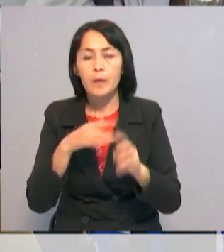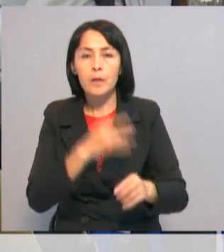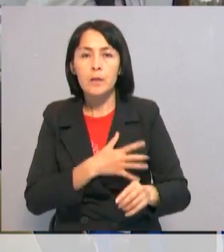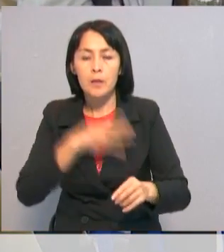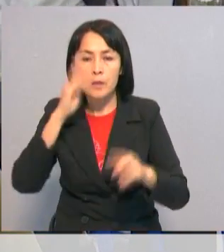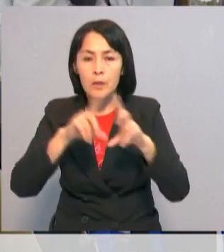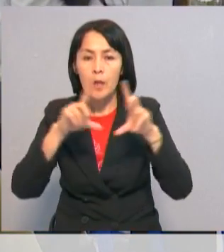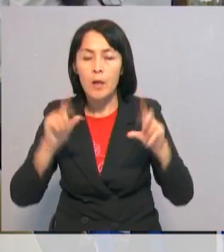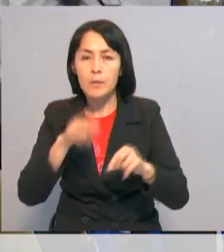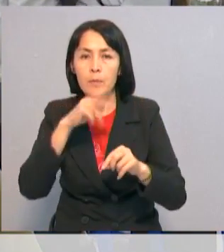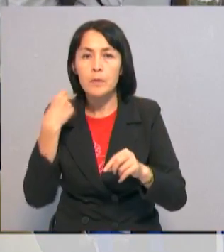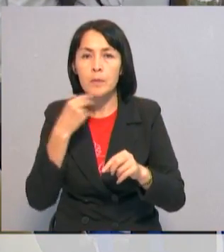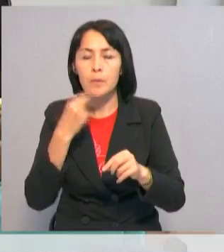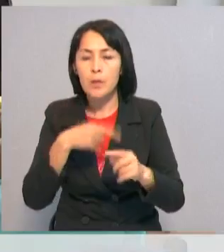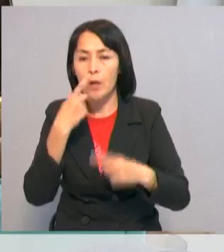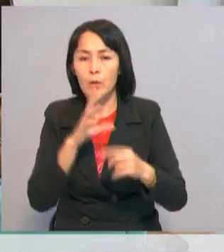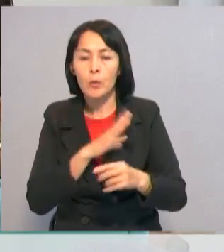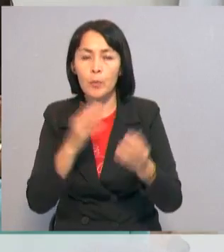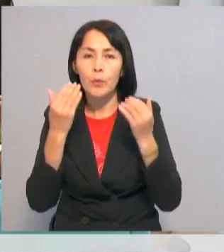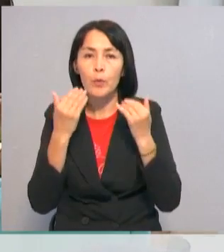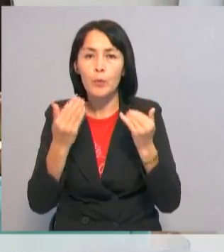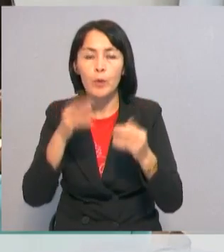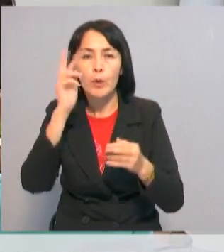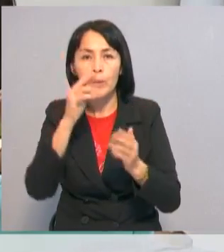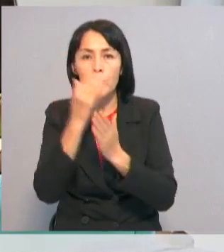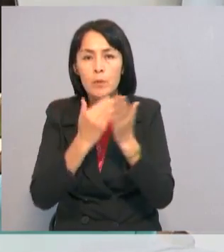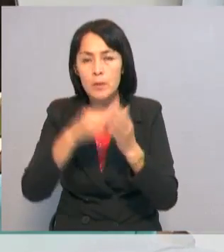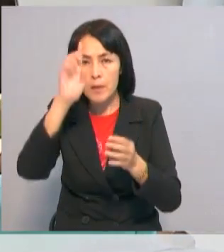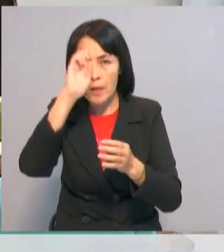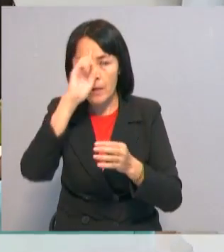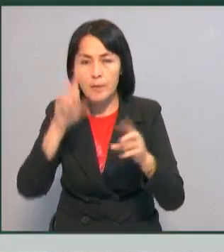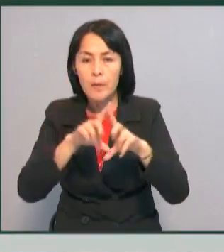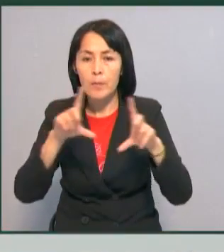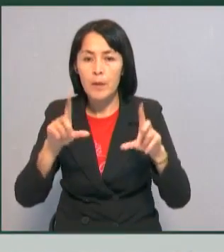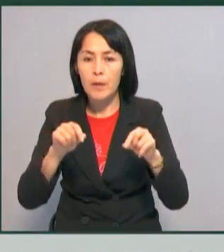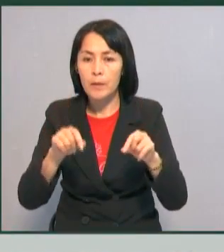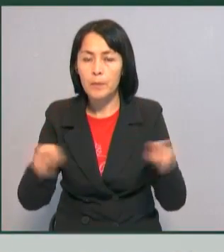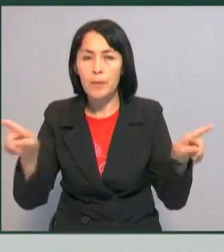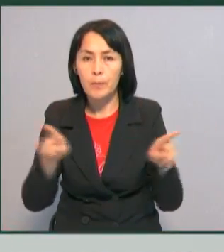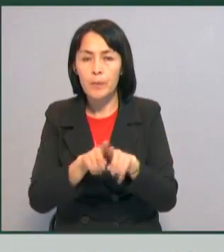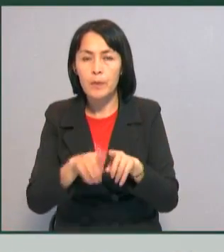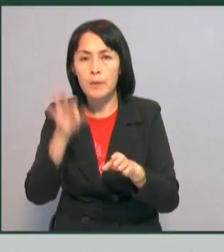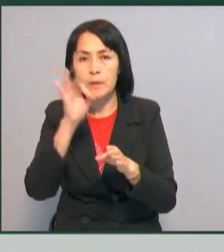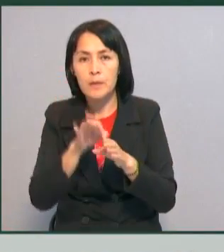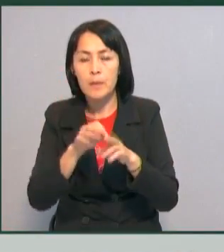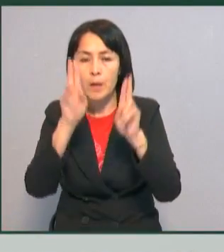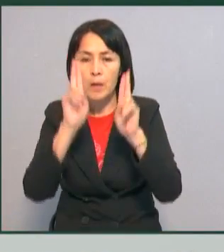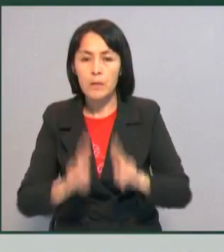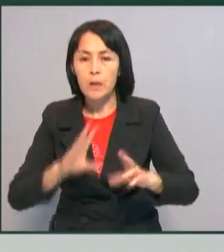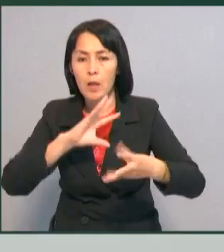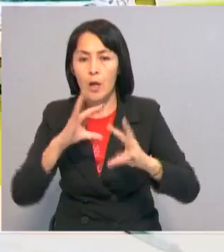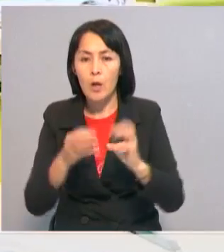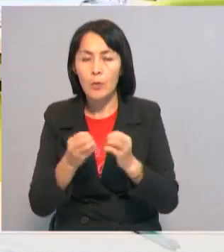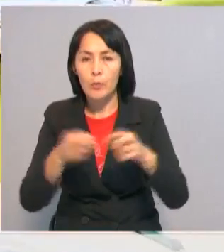жекеменшік мектептердегі білім сапасы туралы да айтылды. Олардың білім жүйесі мемлекеттік мектептен айырмасы болмауға тиіс, себебі стандарт ортақ.